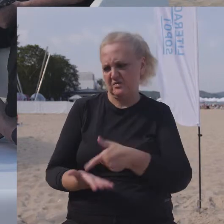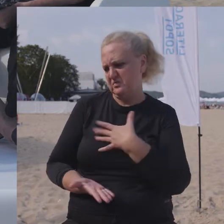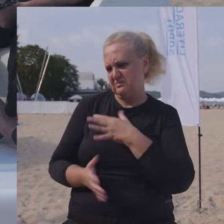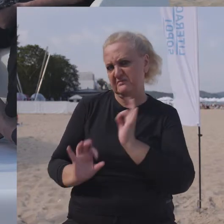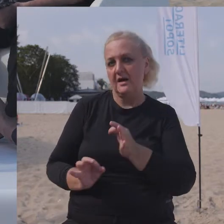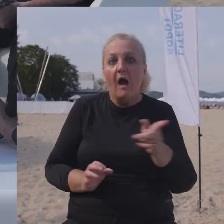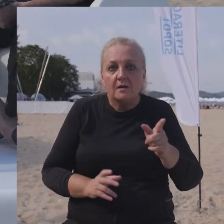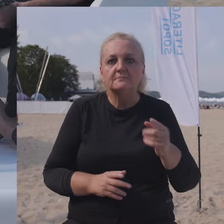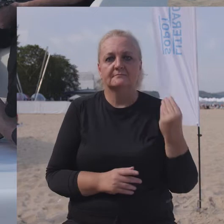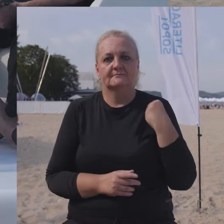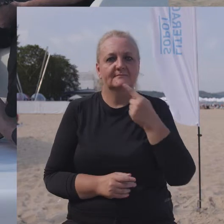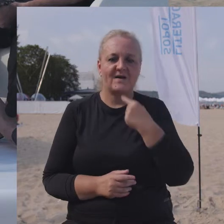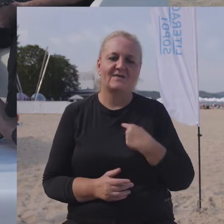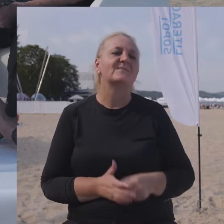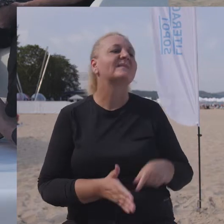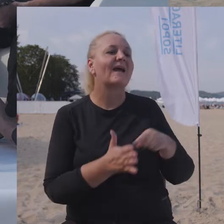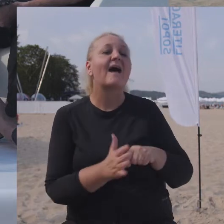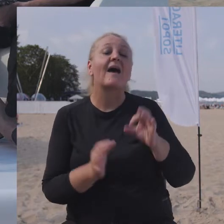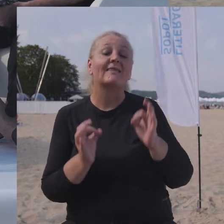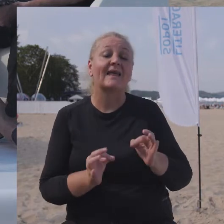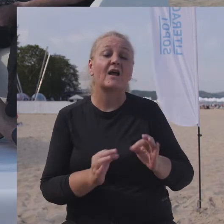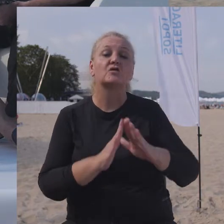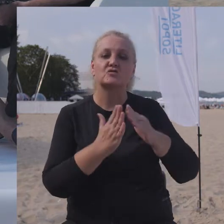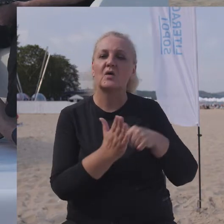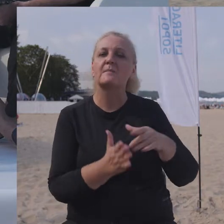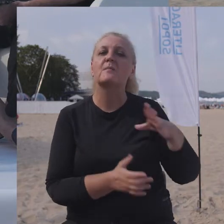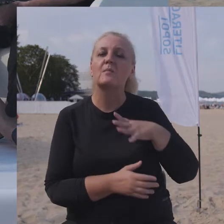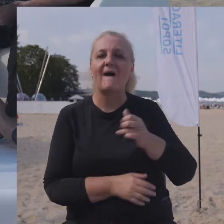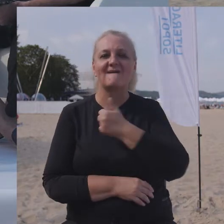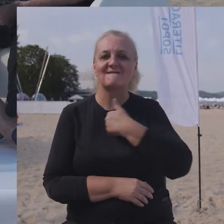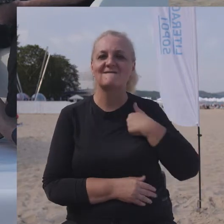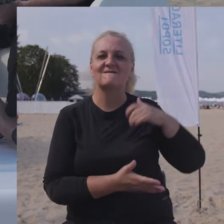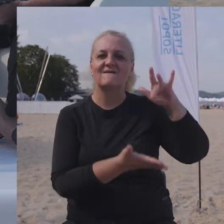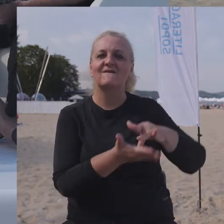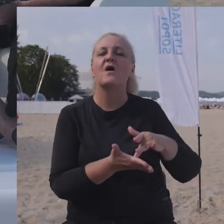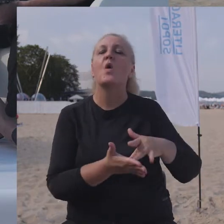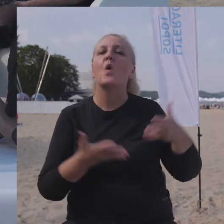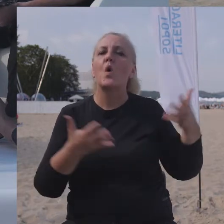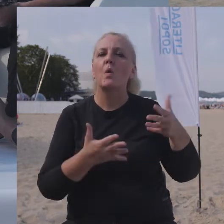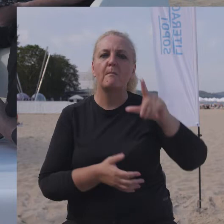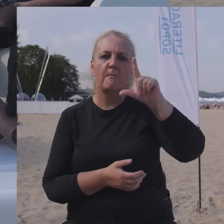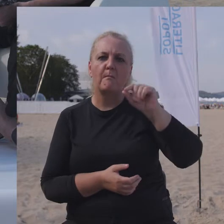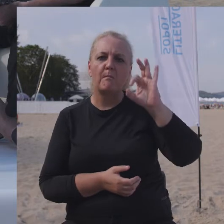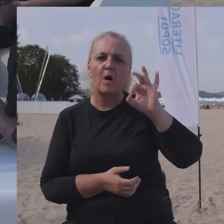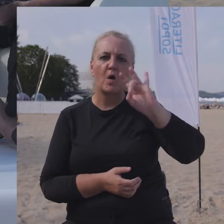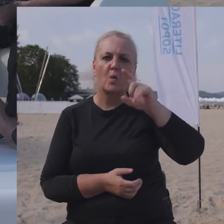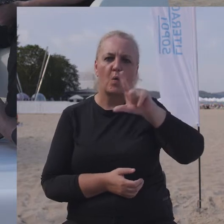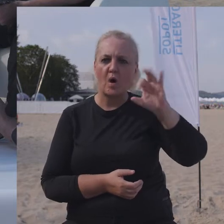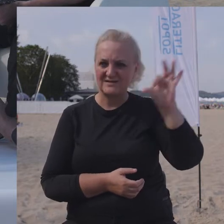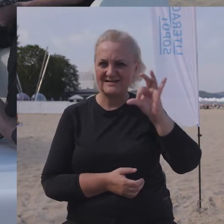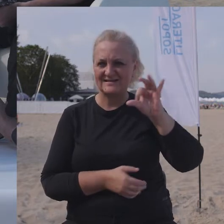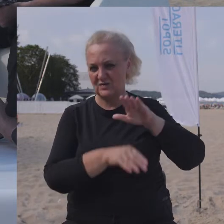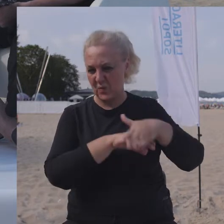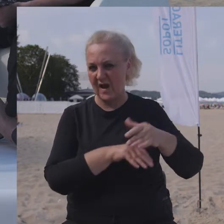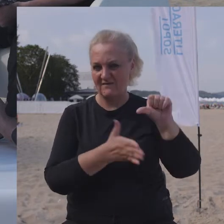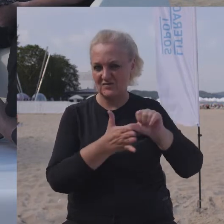przezroczyste. Teraz scena z książki. Rzecz dzieje się w warszawskim klubie Pogłos, kultowym dla wielu środowisk.